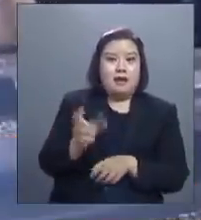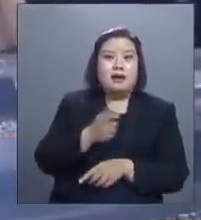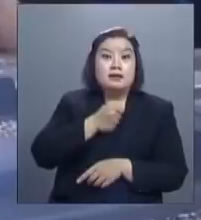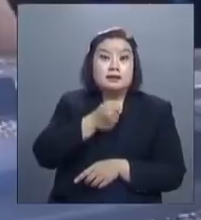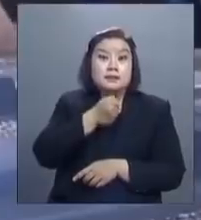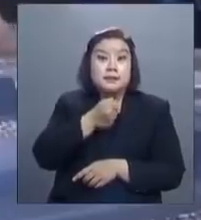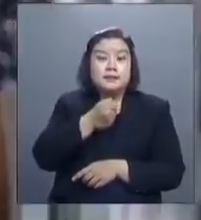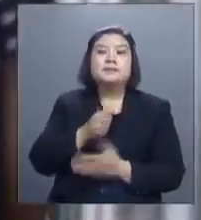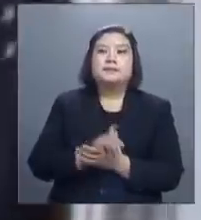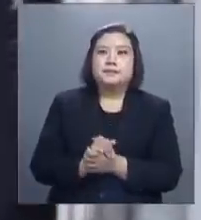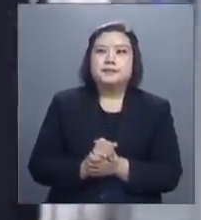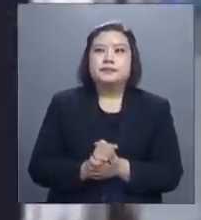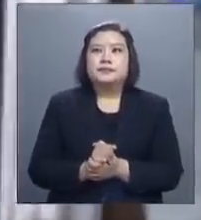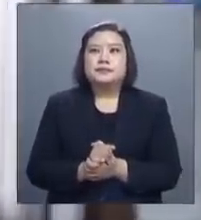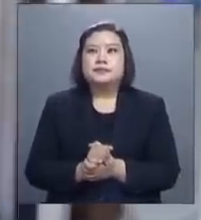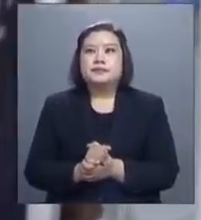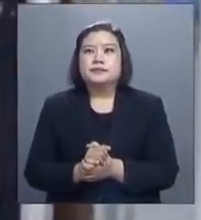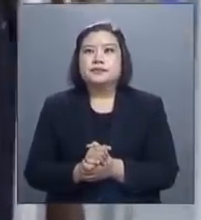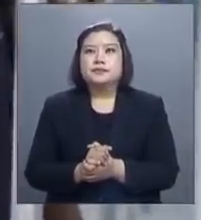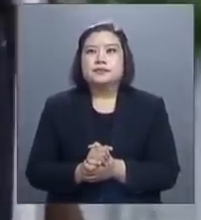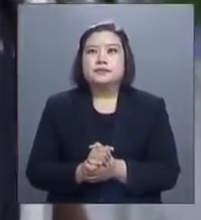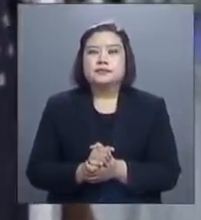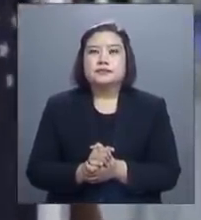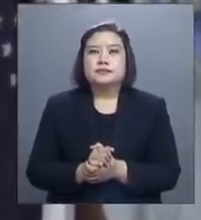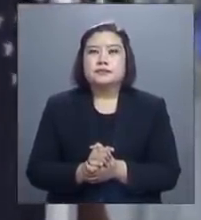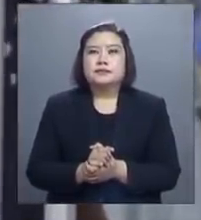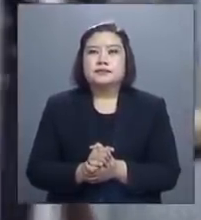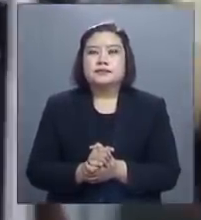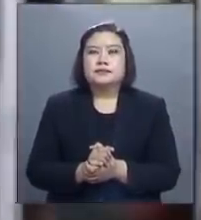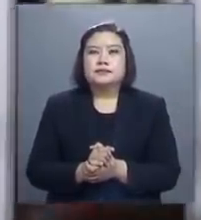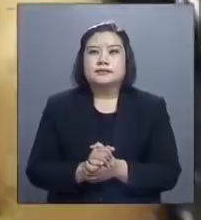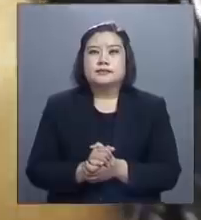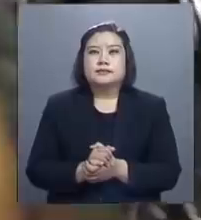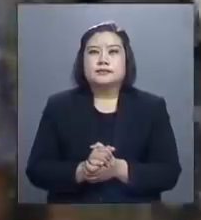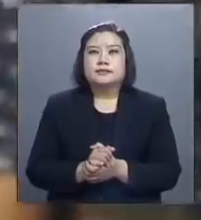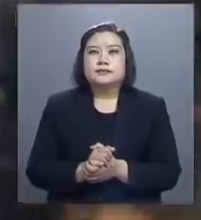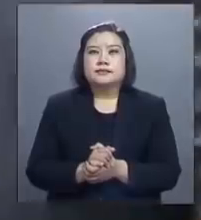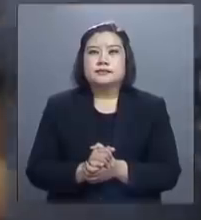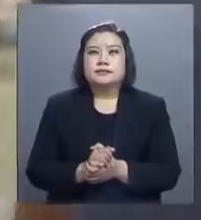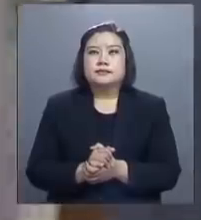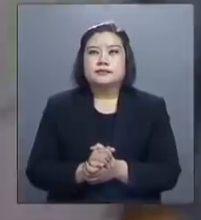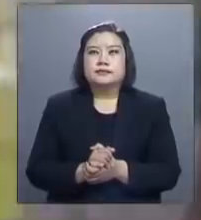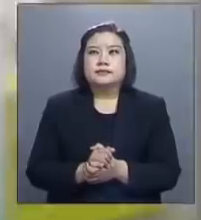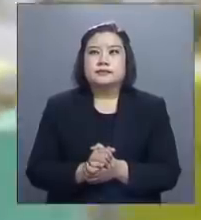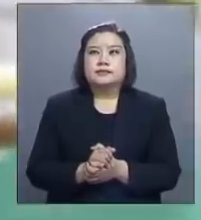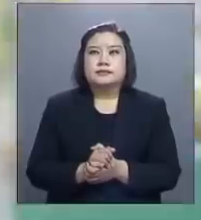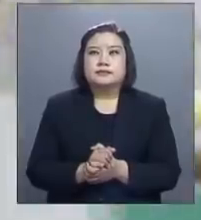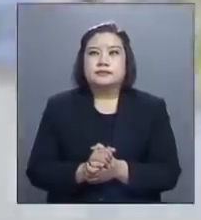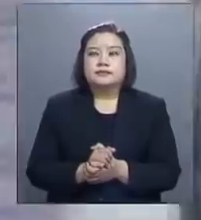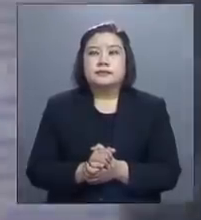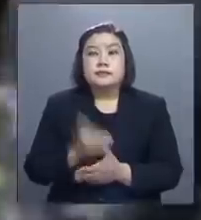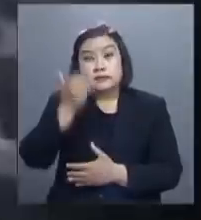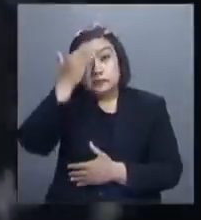Our finalists by the school and at that point I realized that เธอได้ดึงประสบ